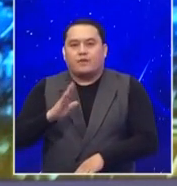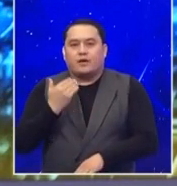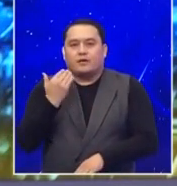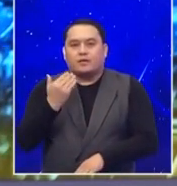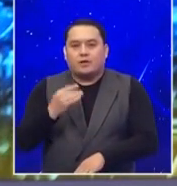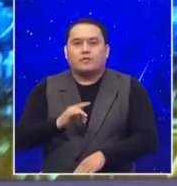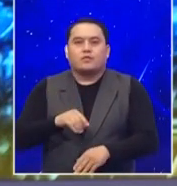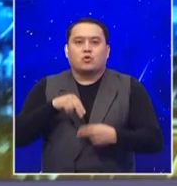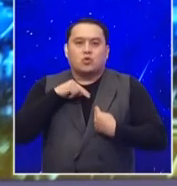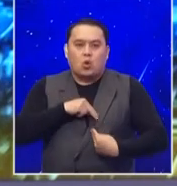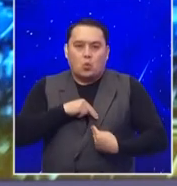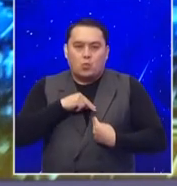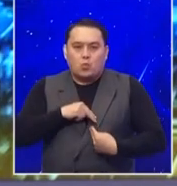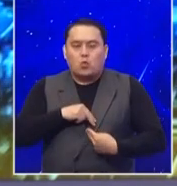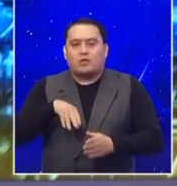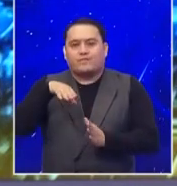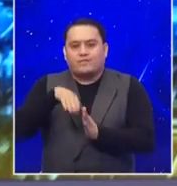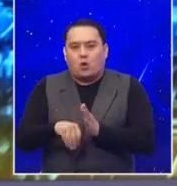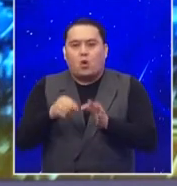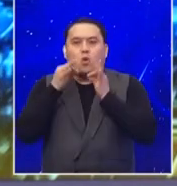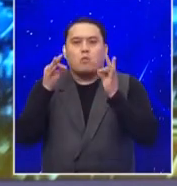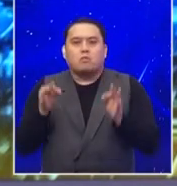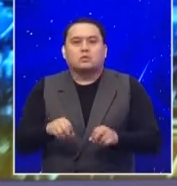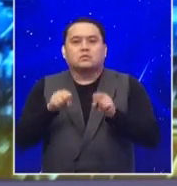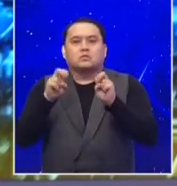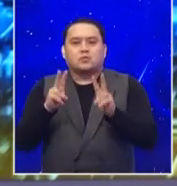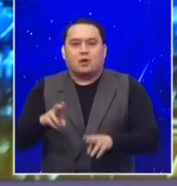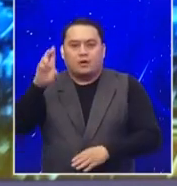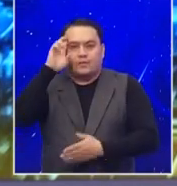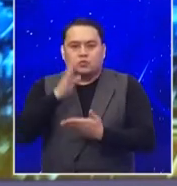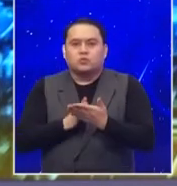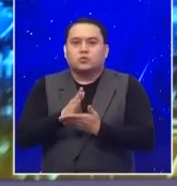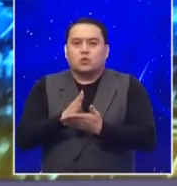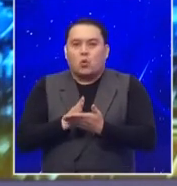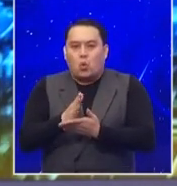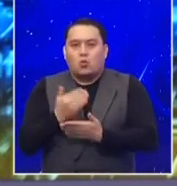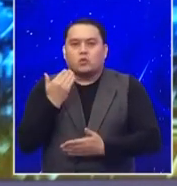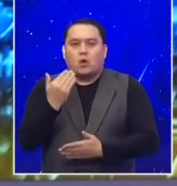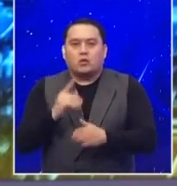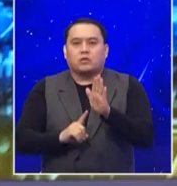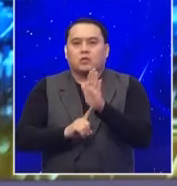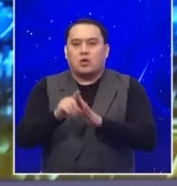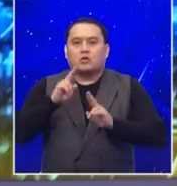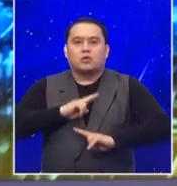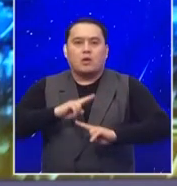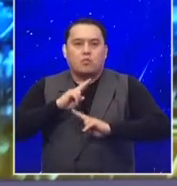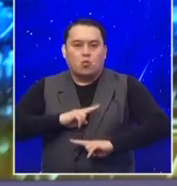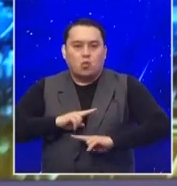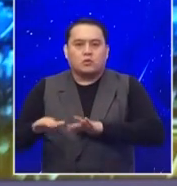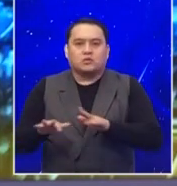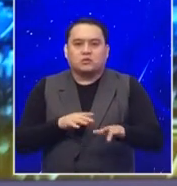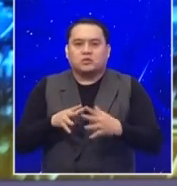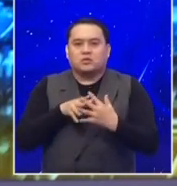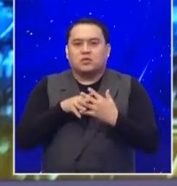региона отметил его плодотворную работу в качестве опытного специалиста на государственной службе. Жумагул Алимбеков начал свою трудовую деятельность в